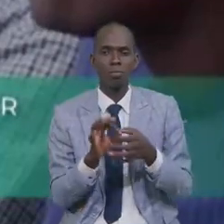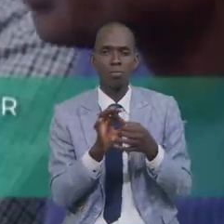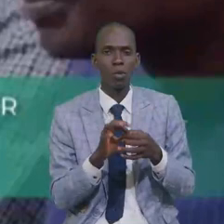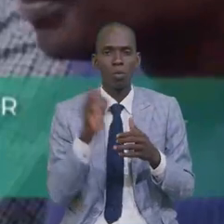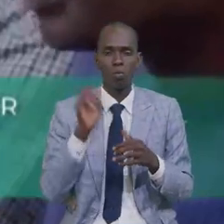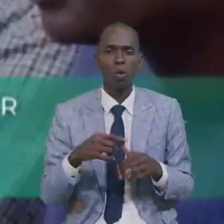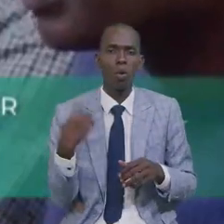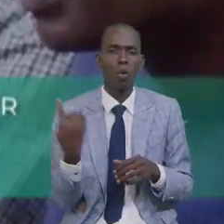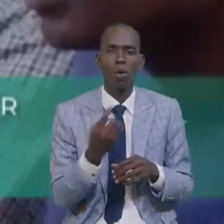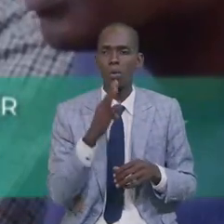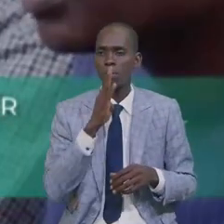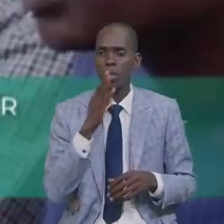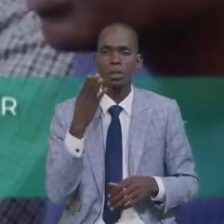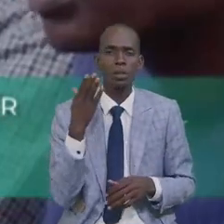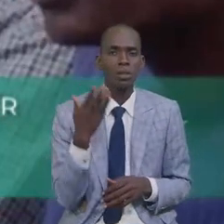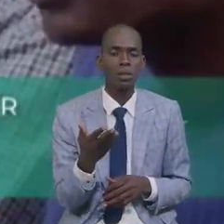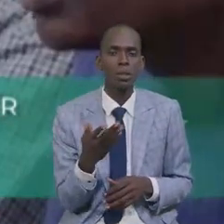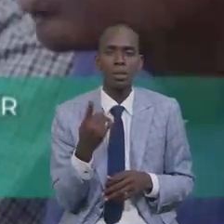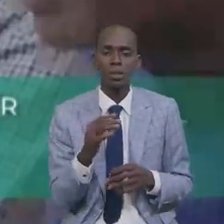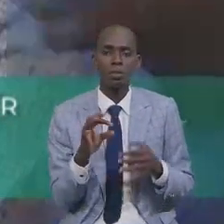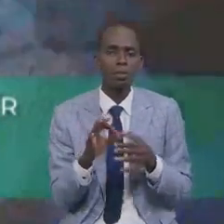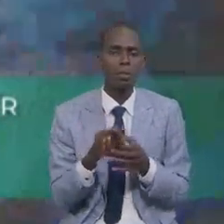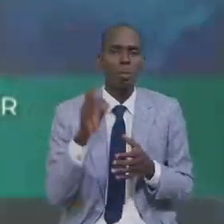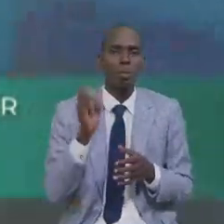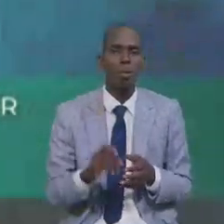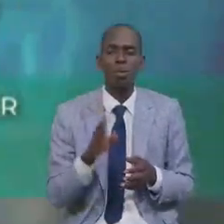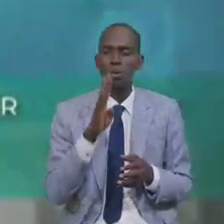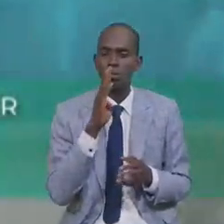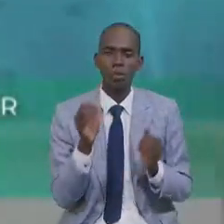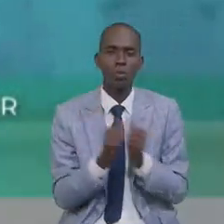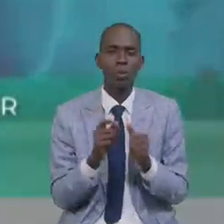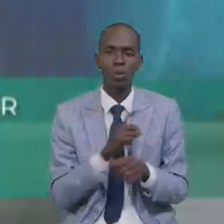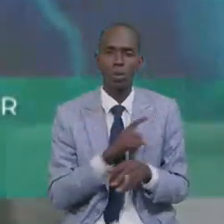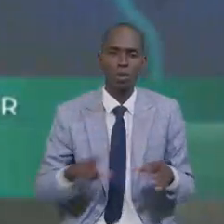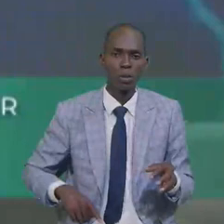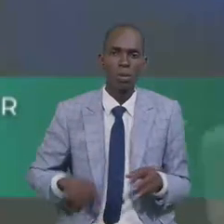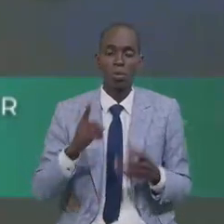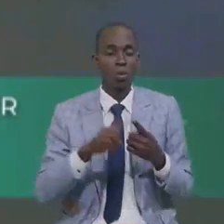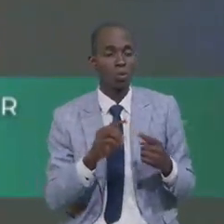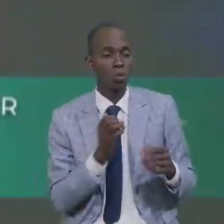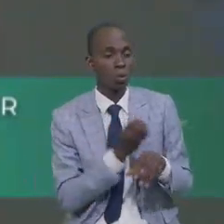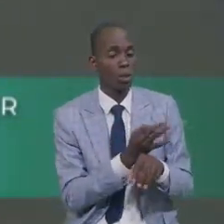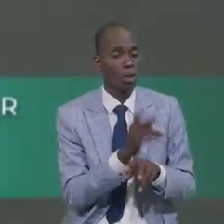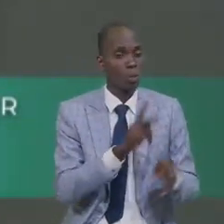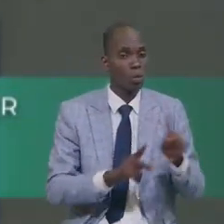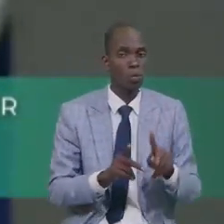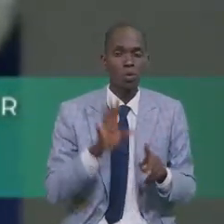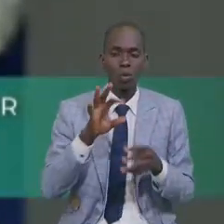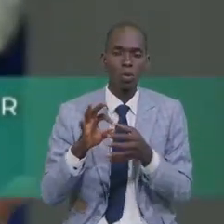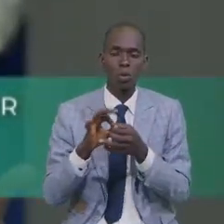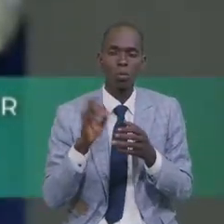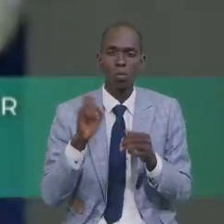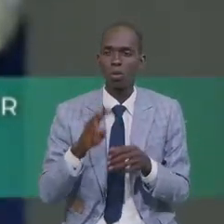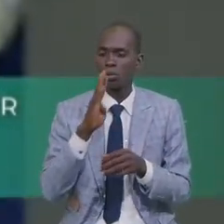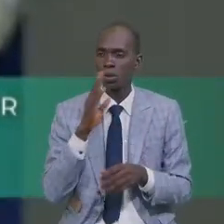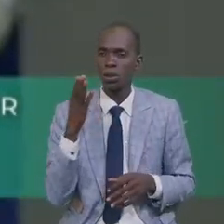toujours là. Est-ce que tu veux prier pour les gens? La connexion doit être avec le Seigneur. Est-ce que tu veux conseiller les gens? La connexion